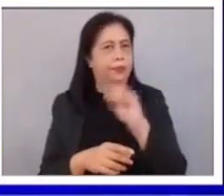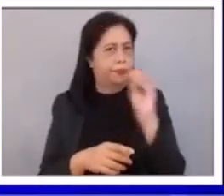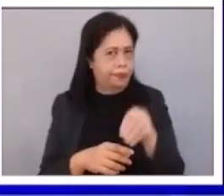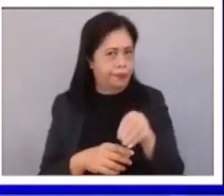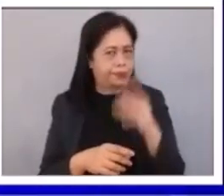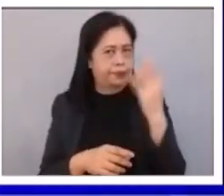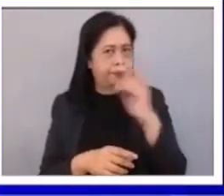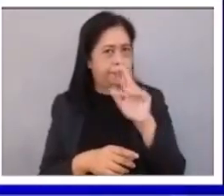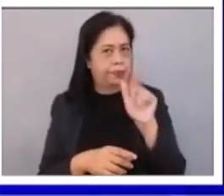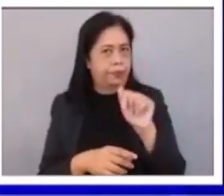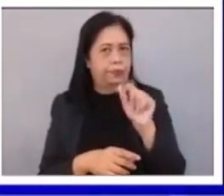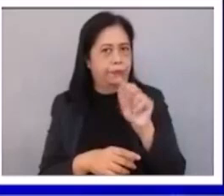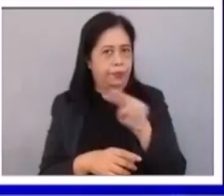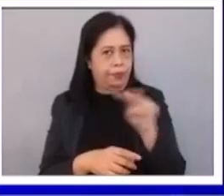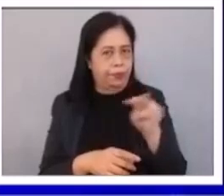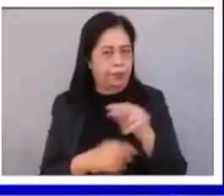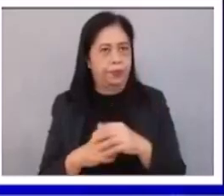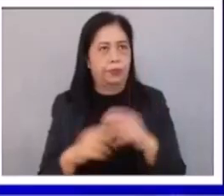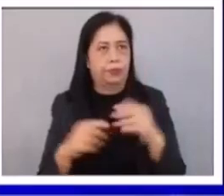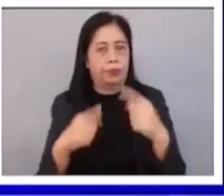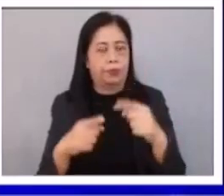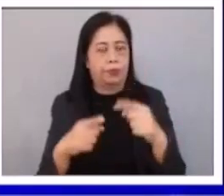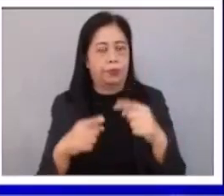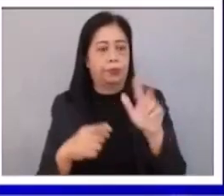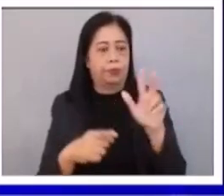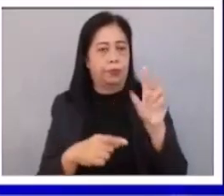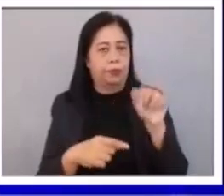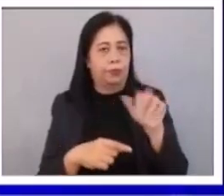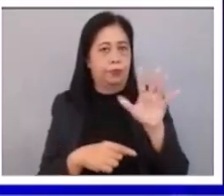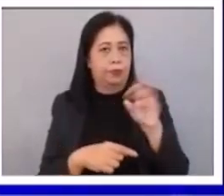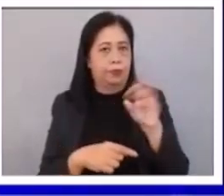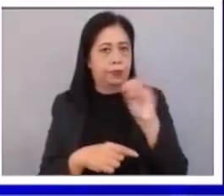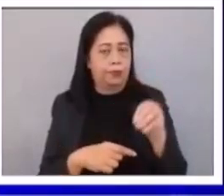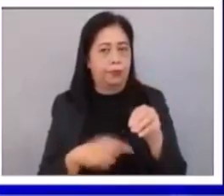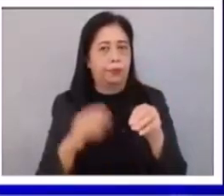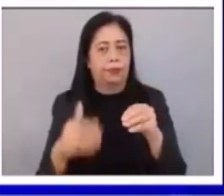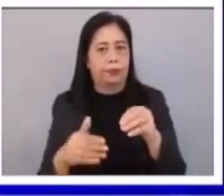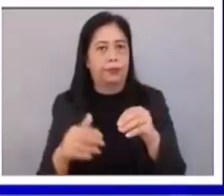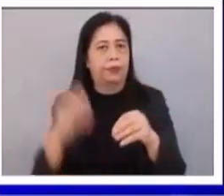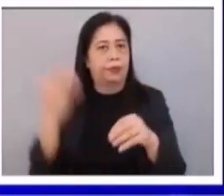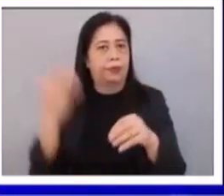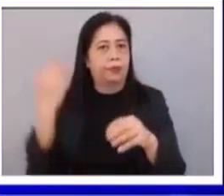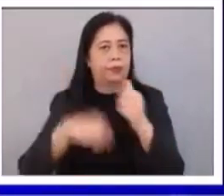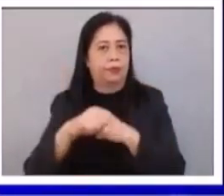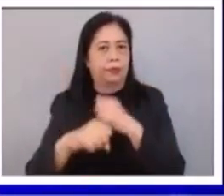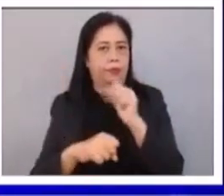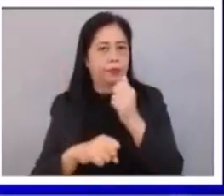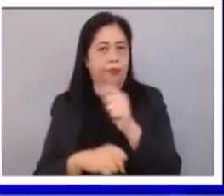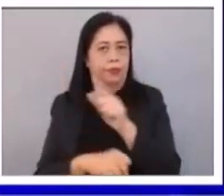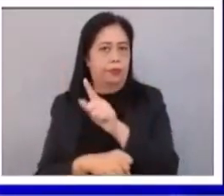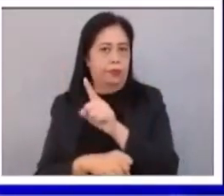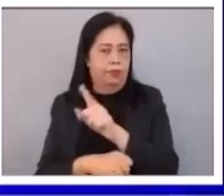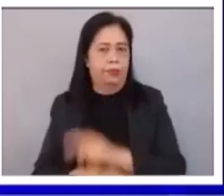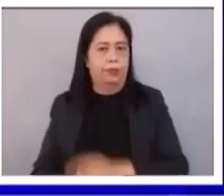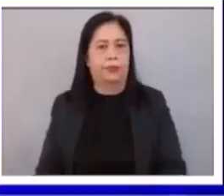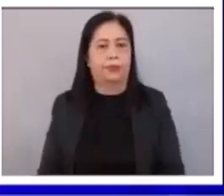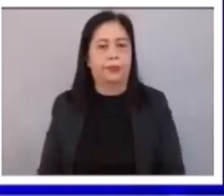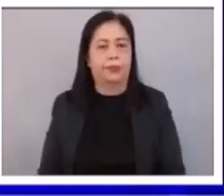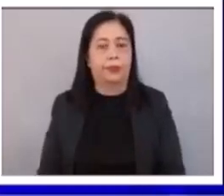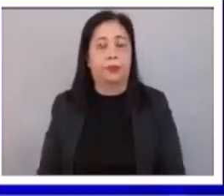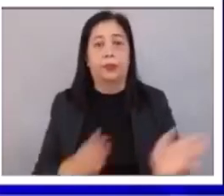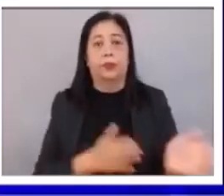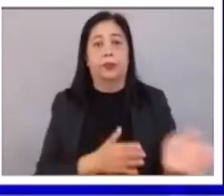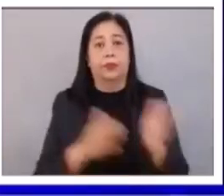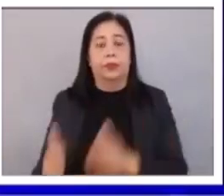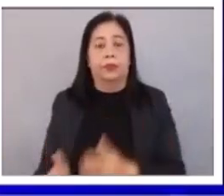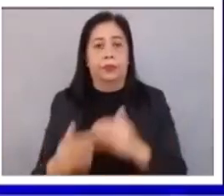Hulyo 2022 habang 36.5% naman noong Agosto 2021. Samantala,